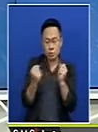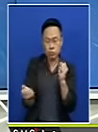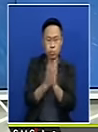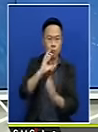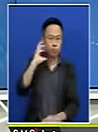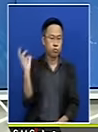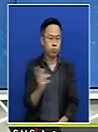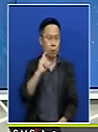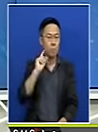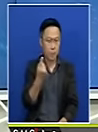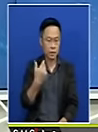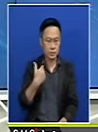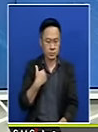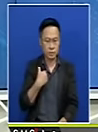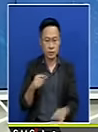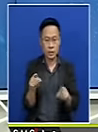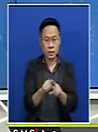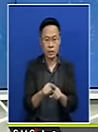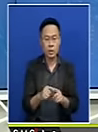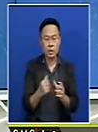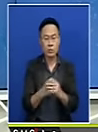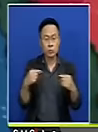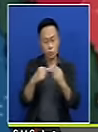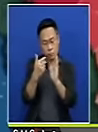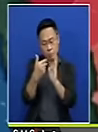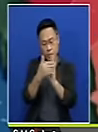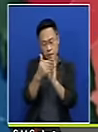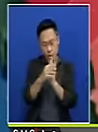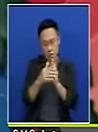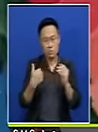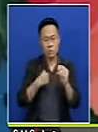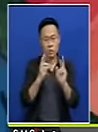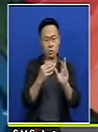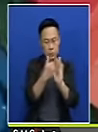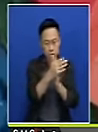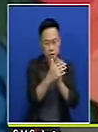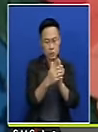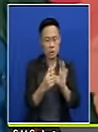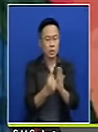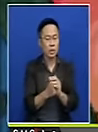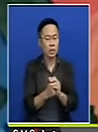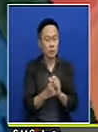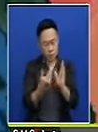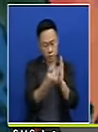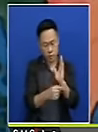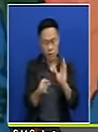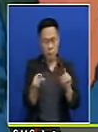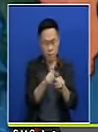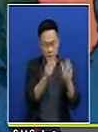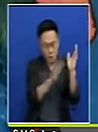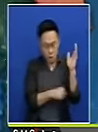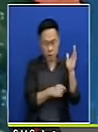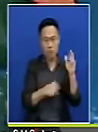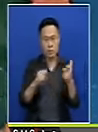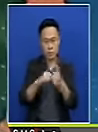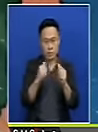วังพายุฤดูร้อนในปลายฤดูร้อนกันอีกครั้งนะครับโดยเฉพาะพื้นที่บริเวณของทางภาคอีสานครับและบริเวณของพื้นที่ทางด้านฝั่งตะวันออกรวมถึงภาคใต้ครับ